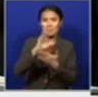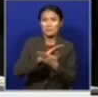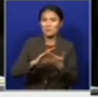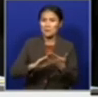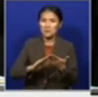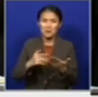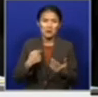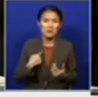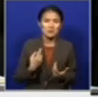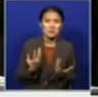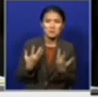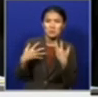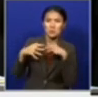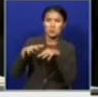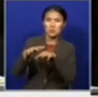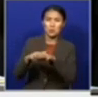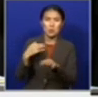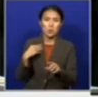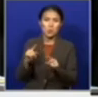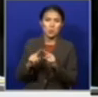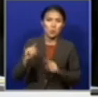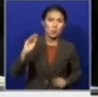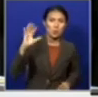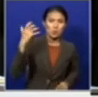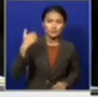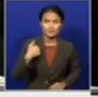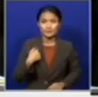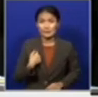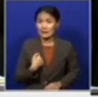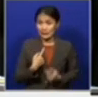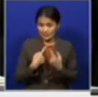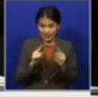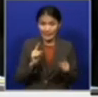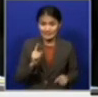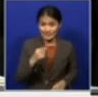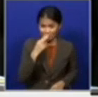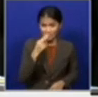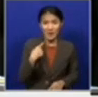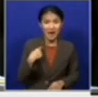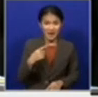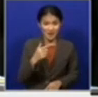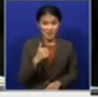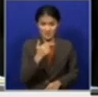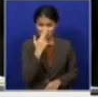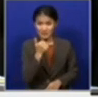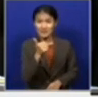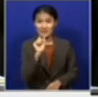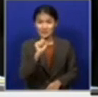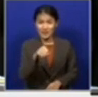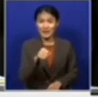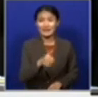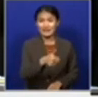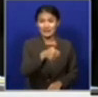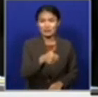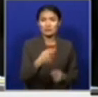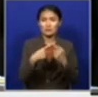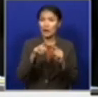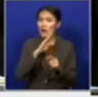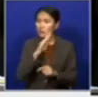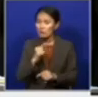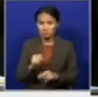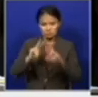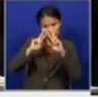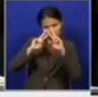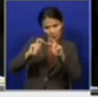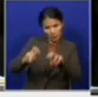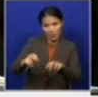เรามักจะได้ยินข้ออ้างที่ว่าถ้าไทยเข้าร่วมความตกลง CPTPP ไทยจะได้เป็นส่วนหนึ่งของห่วงโซ่อุป